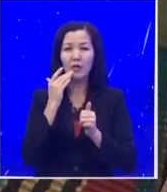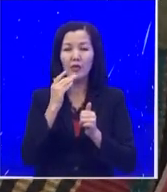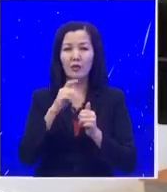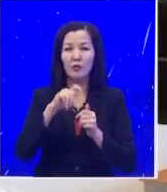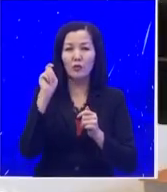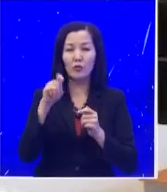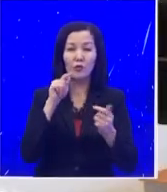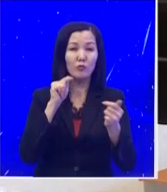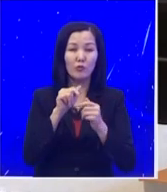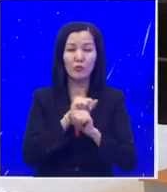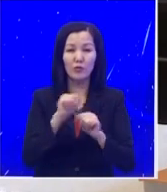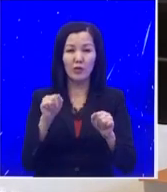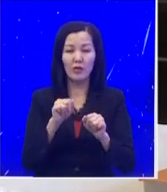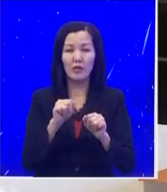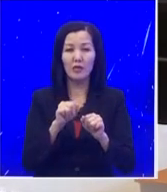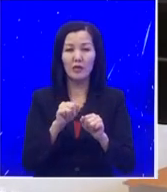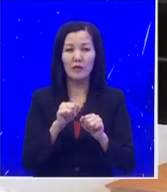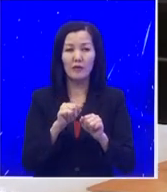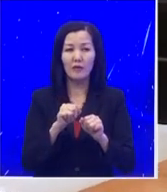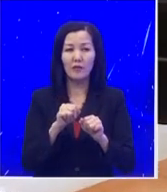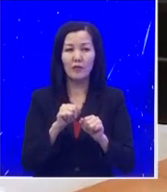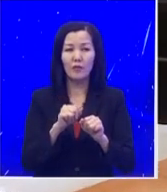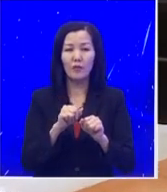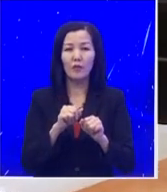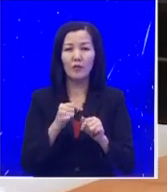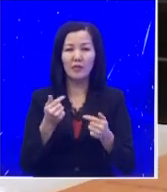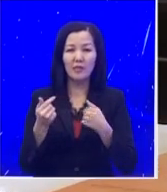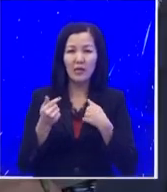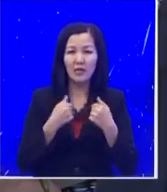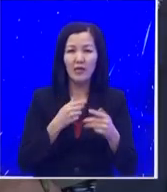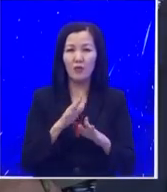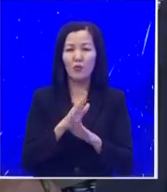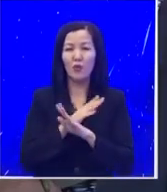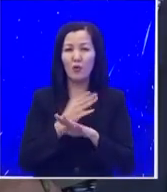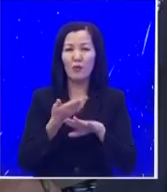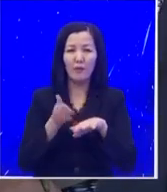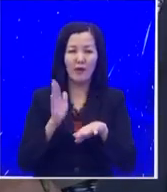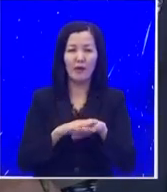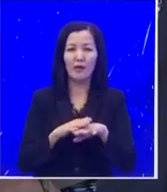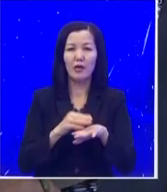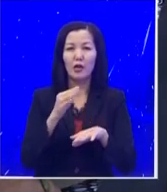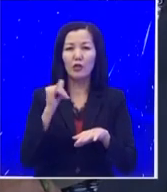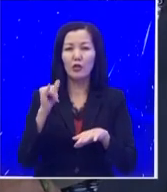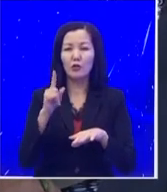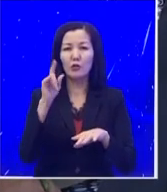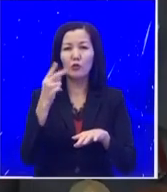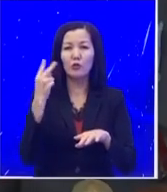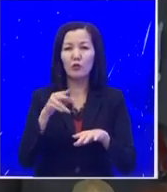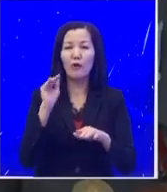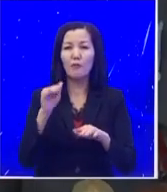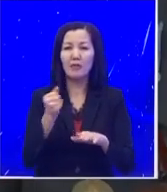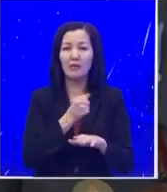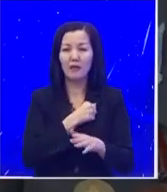сөйлеу керек. Соғыс дегеннің қайғы, қасірет, өлім. Ұлытан соғысына жетісу жерінен 120 мың сарбаз